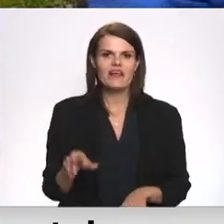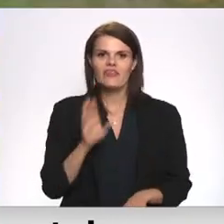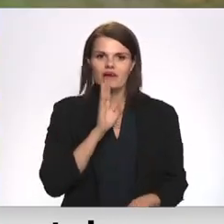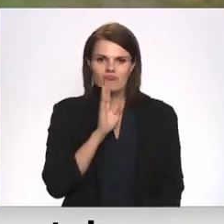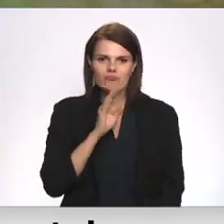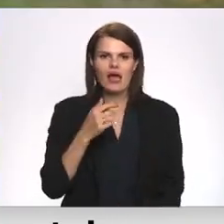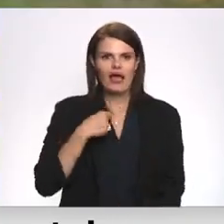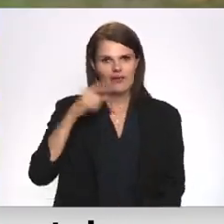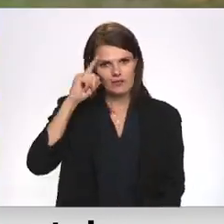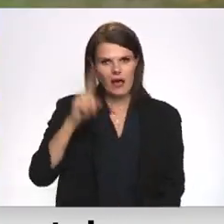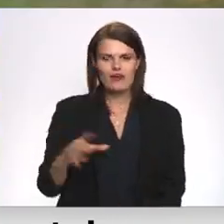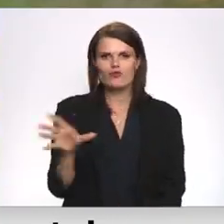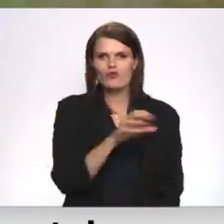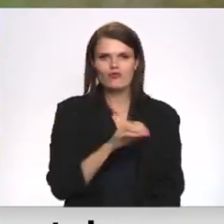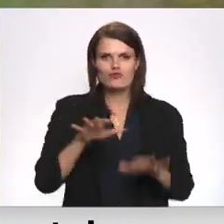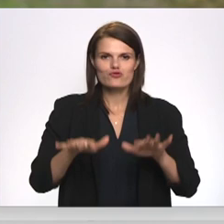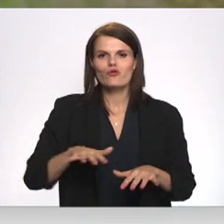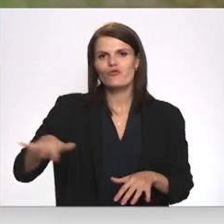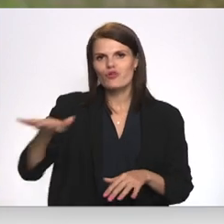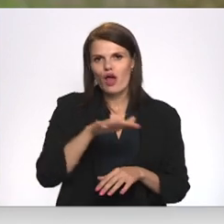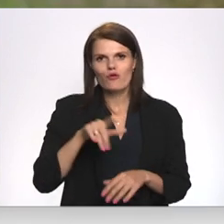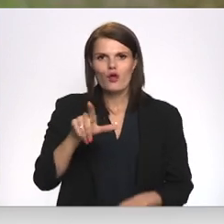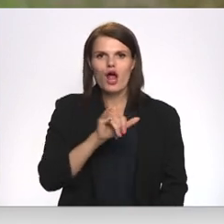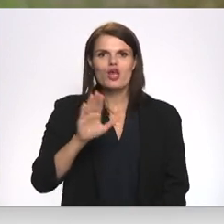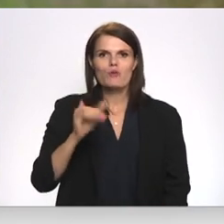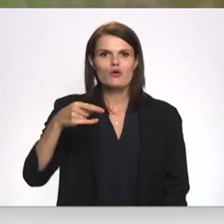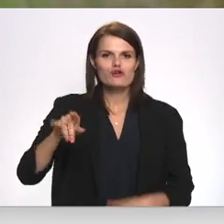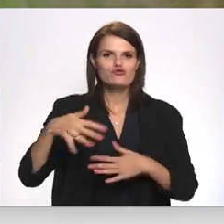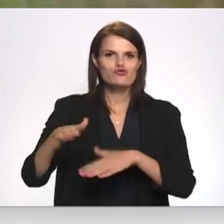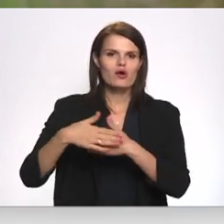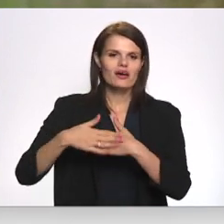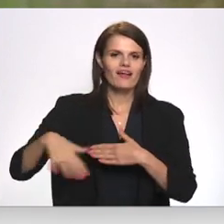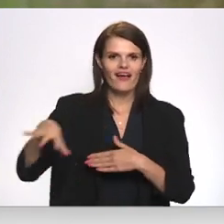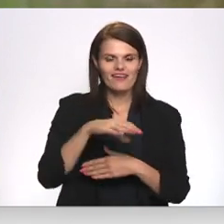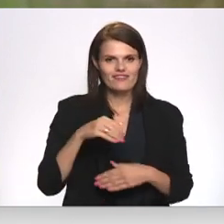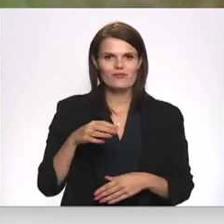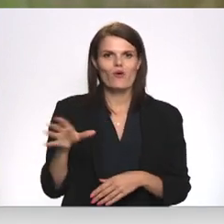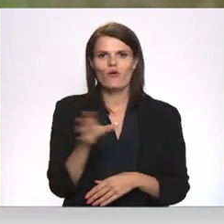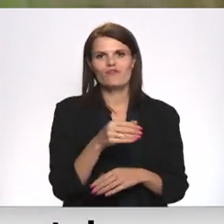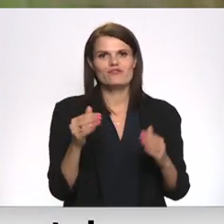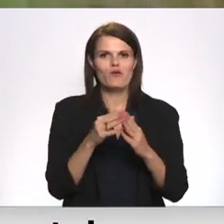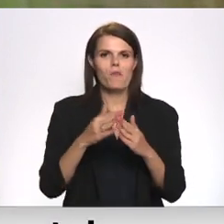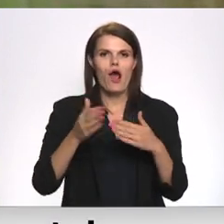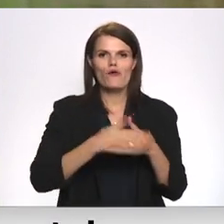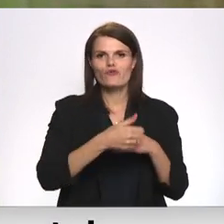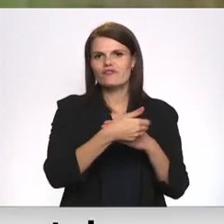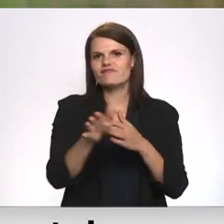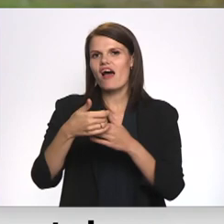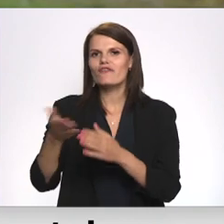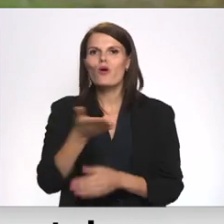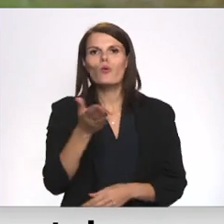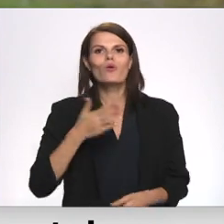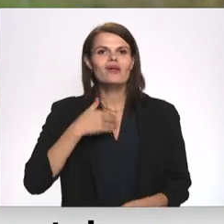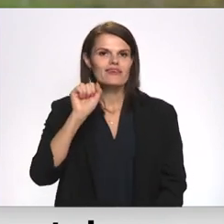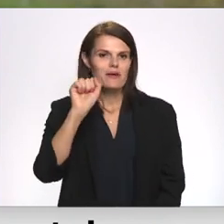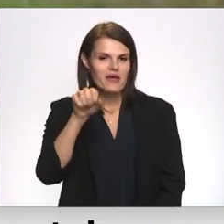lībiešu krastu un nu, ir tā sagadījies, ka man gandrīz visu māju durvis atverās, kur es vien pieklauvēju. Un tā